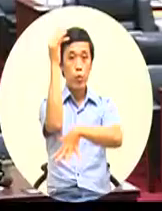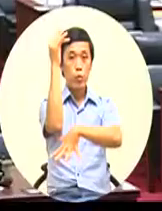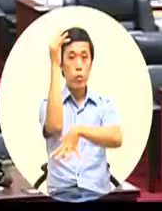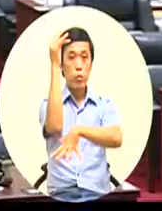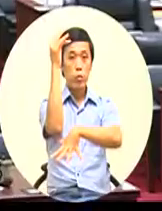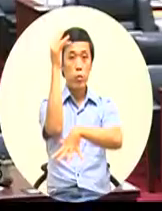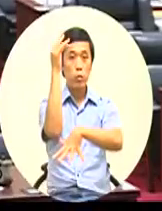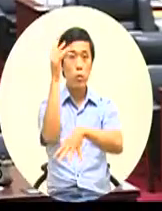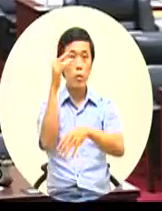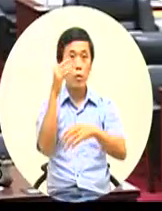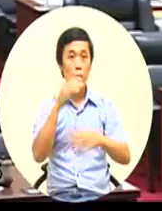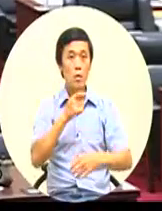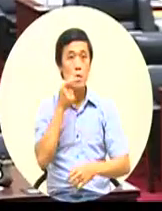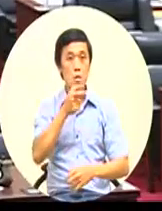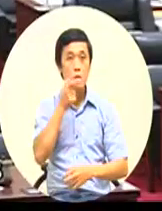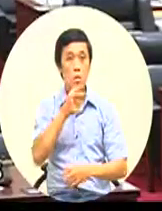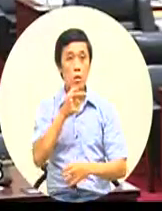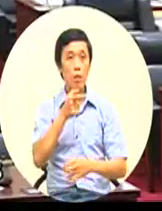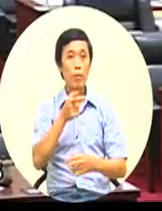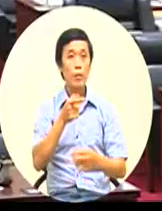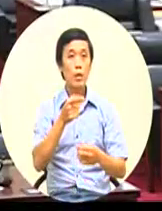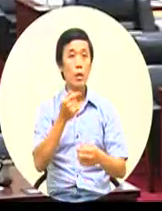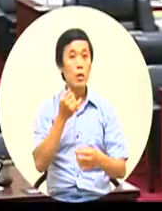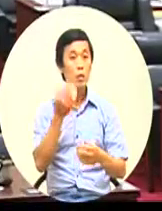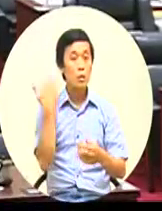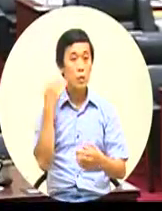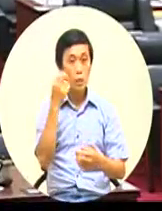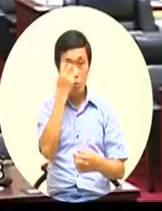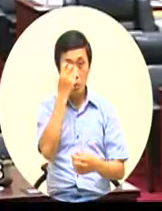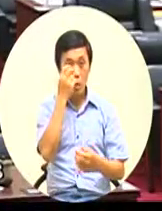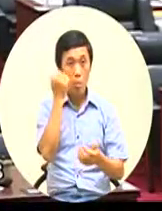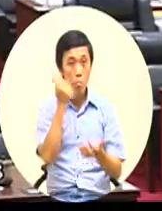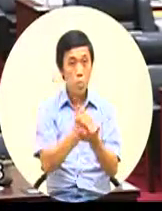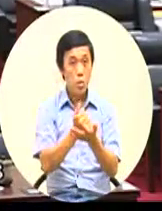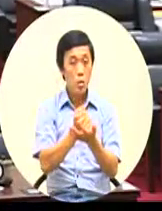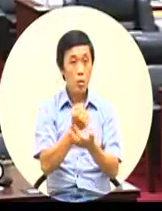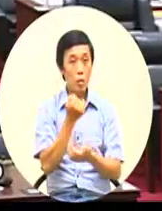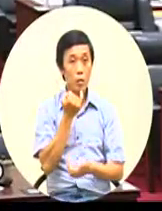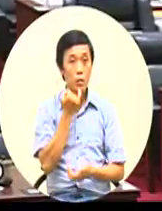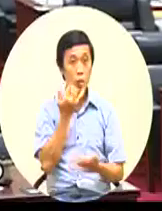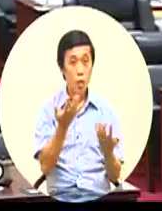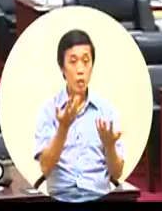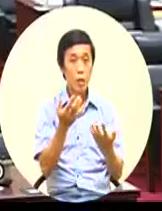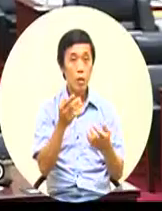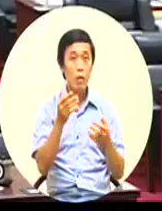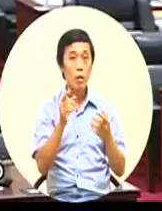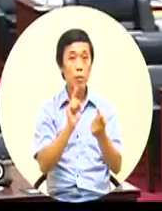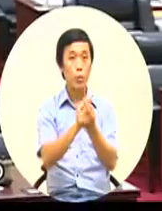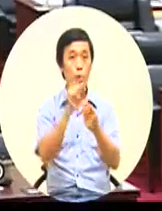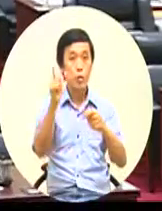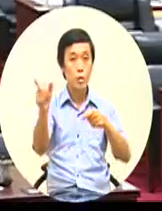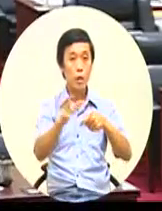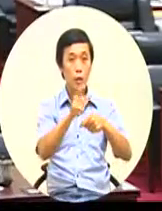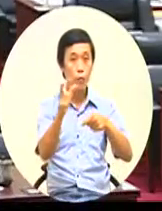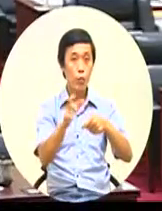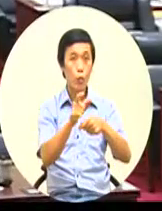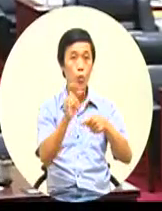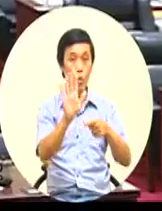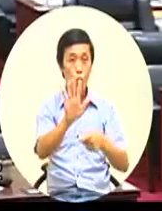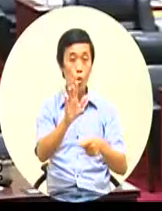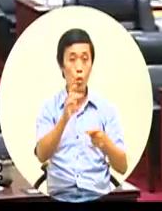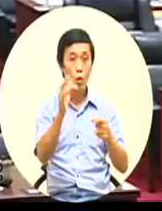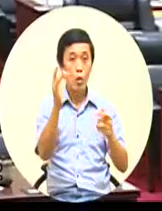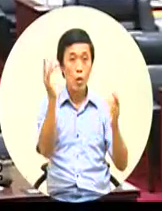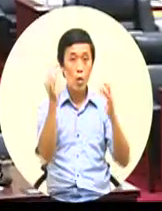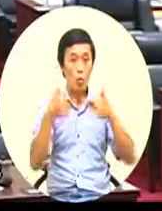些可以验收过关呢？然后台风来的时候，路就倒成一片，影响我们高